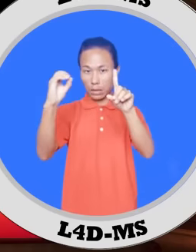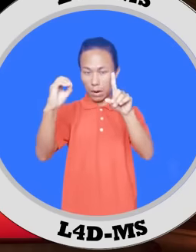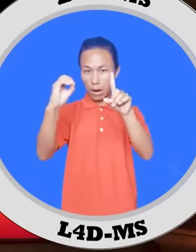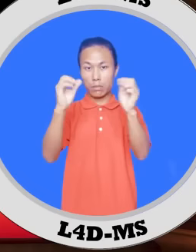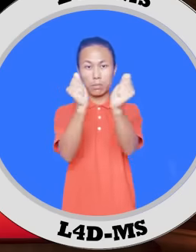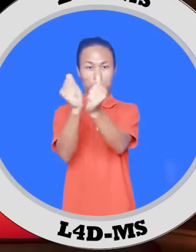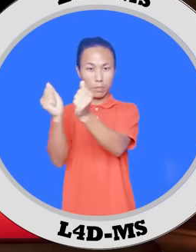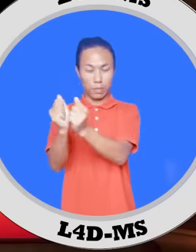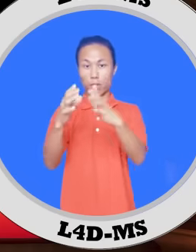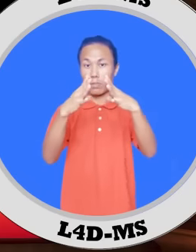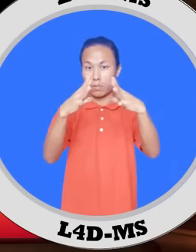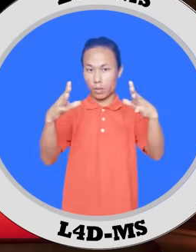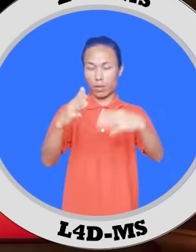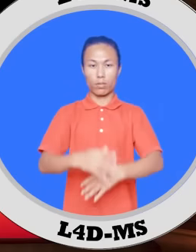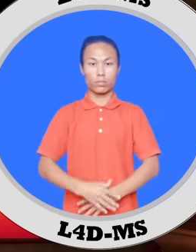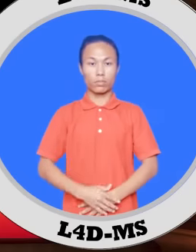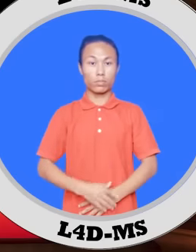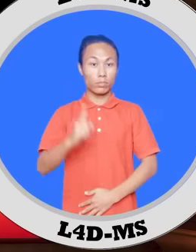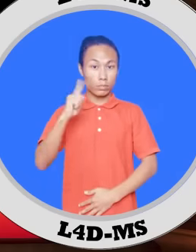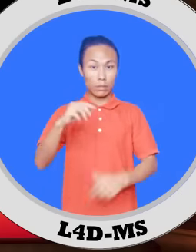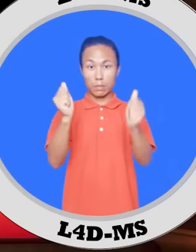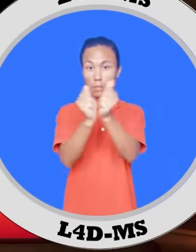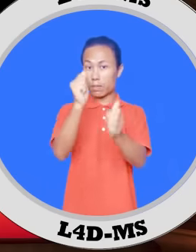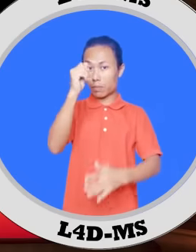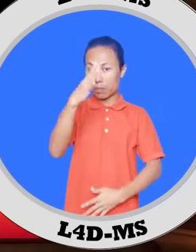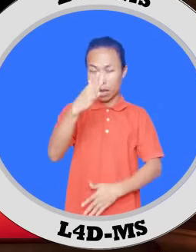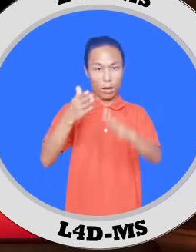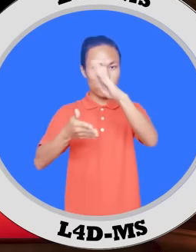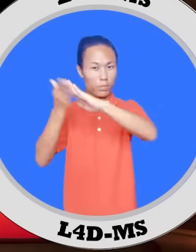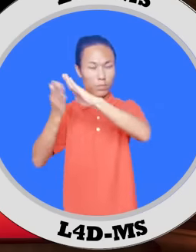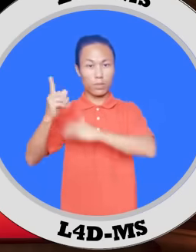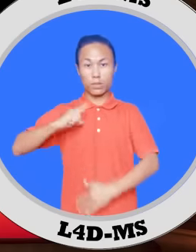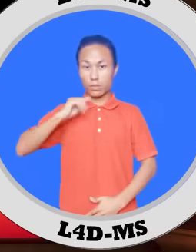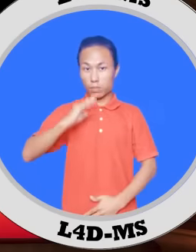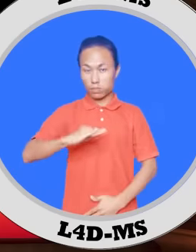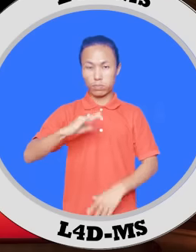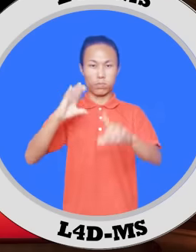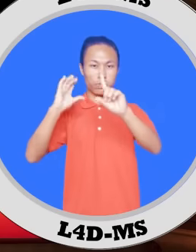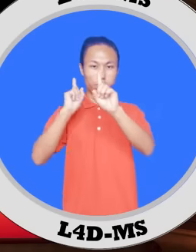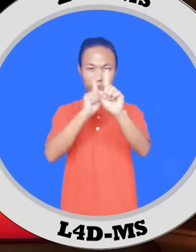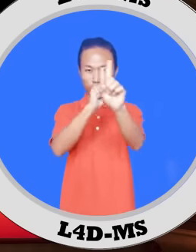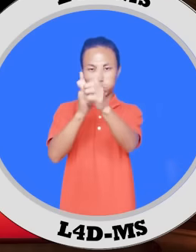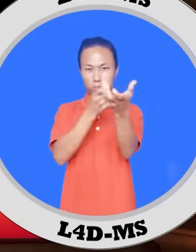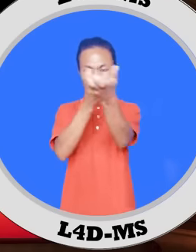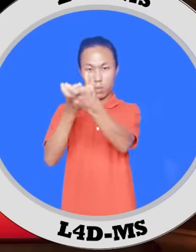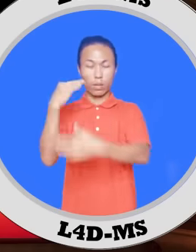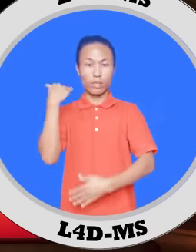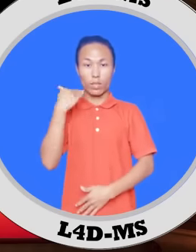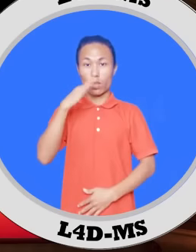တွင်မြို့ပြင်တွင်မှဖမ်းဆီးရမိခဲ့လို့ဆိုပါရယ်။တပြိုင်နက်ထဲမှာလက်နက်ကင်ပြီးထွက်ပြေးတဲ့အကြမ်းဖက်စစ်တပ်နဲ့